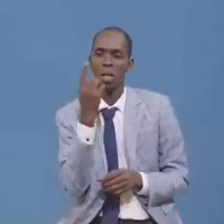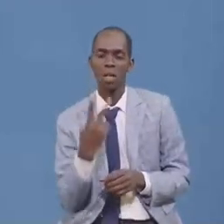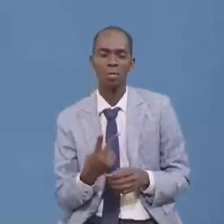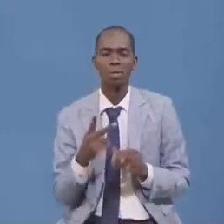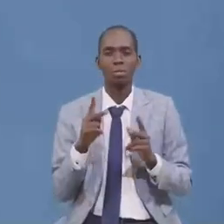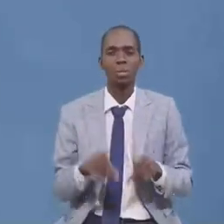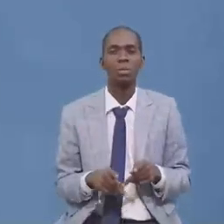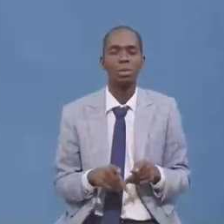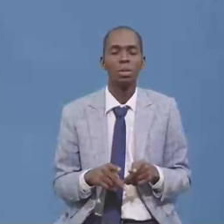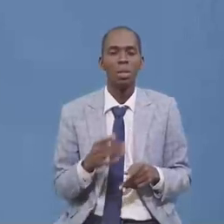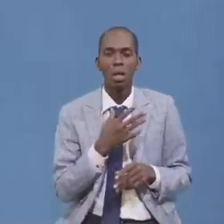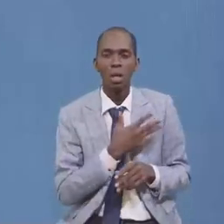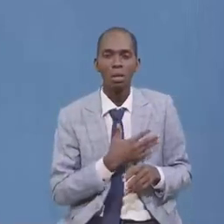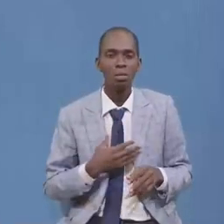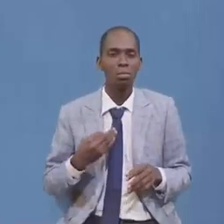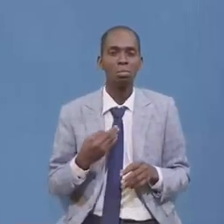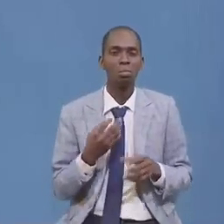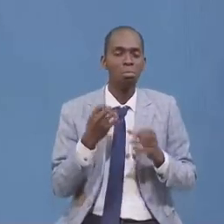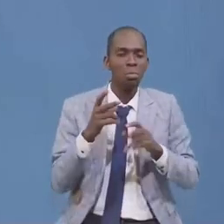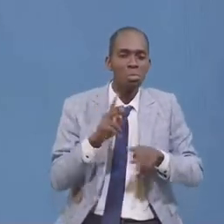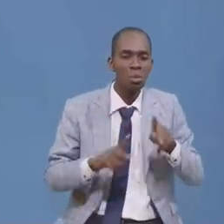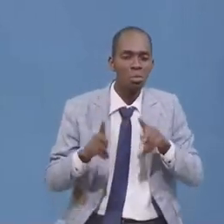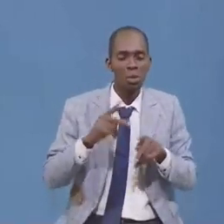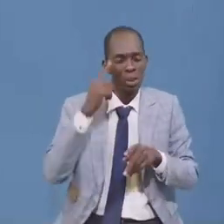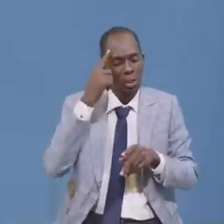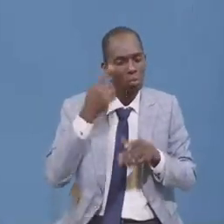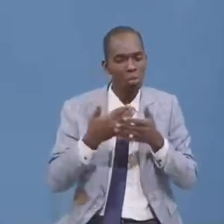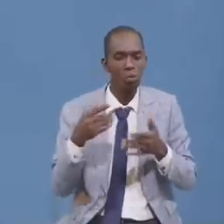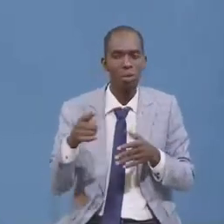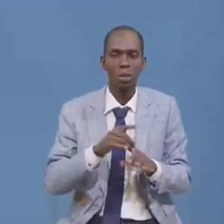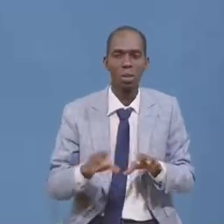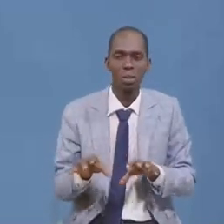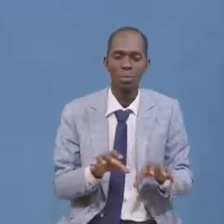Il y a des gens qui réfléchissent avant d'agir.